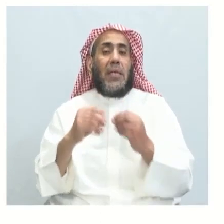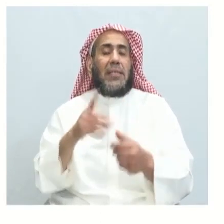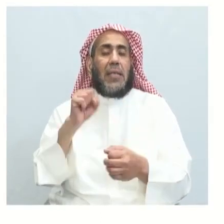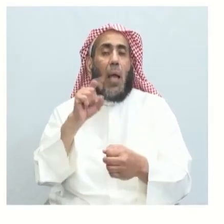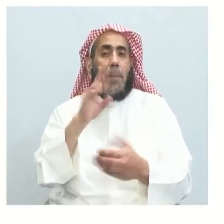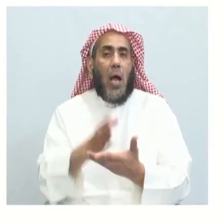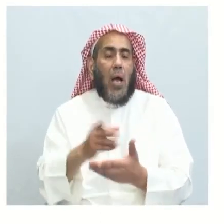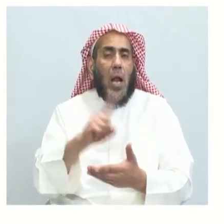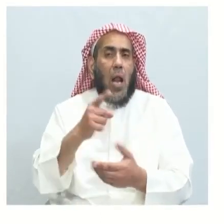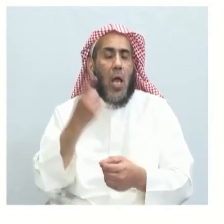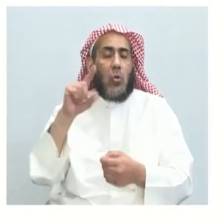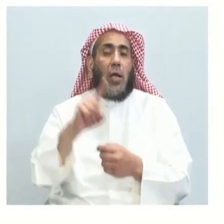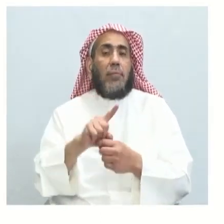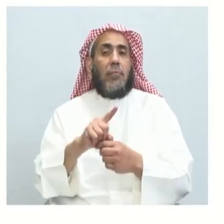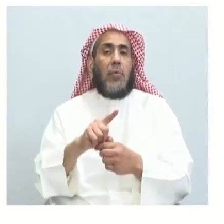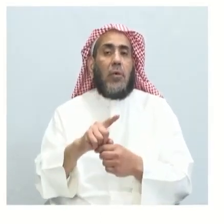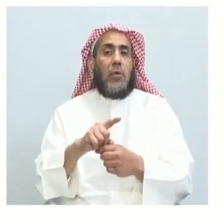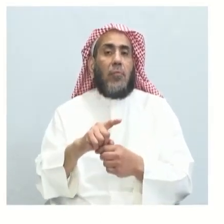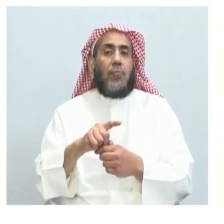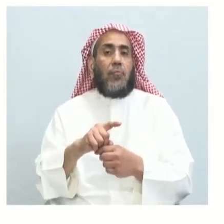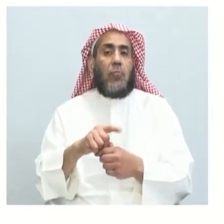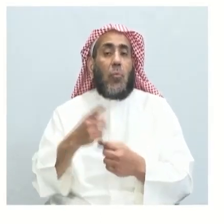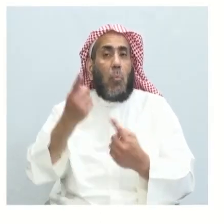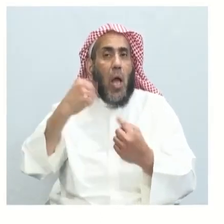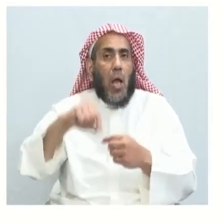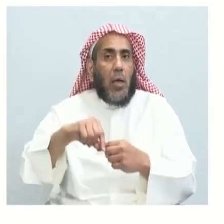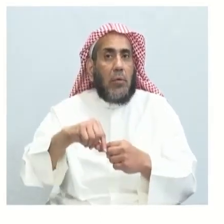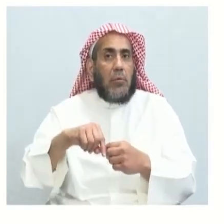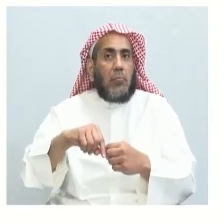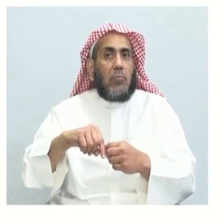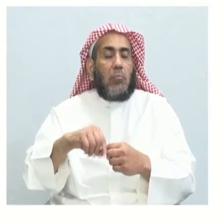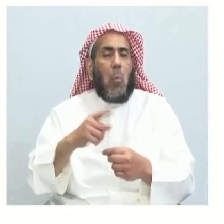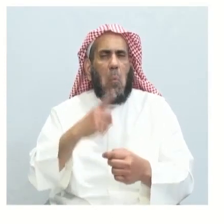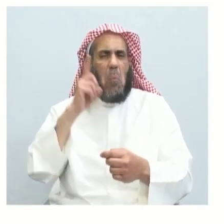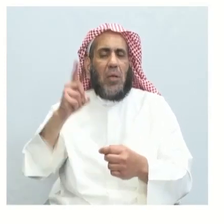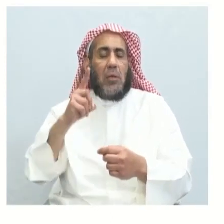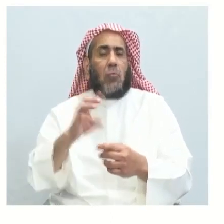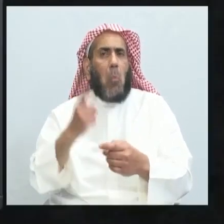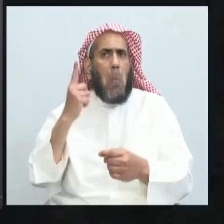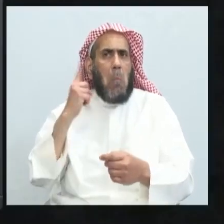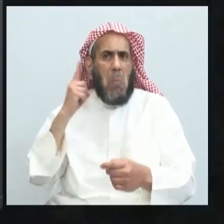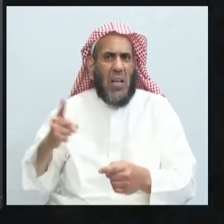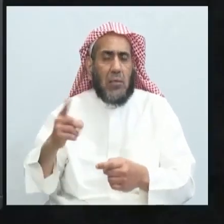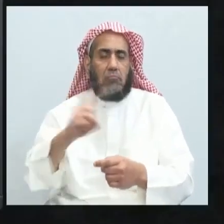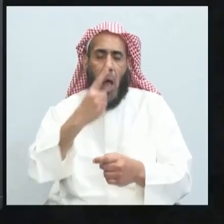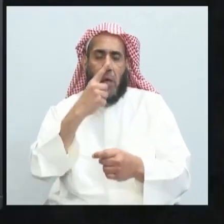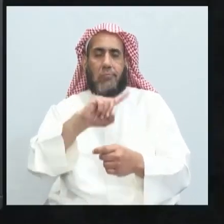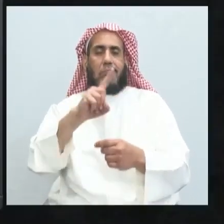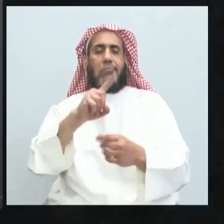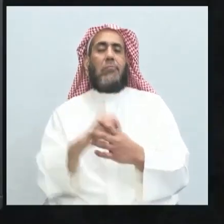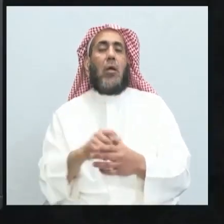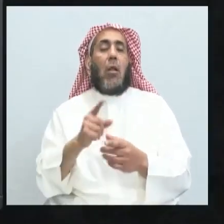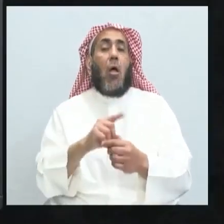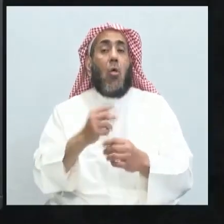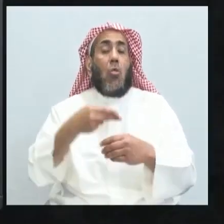حق لا يطاع في او لا يعني تطلب منه ان معصيه ف ان طلب منك معصيه فانت لا تطيع ذلك